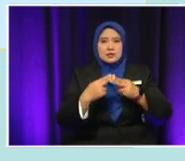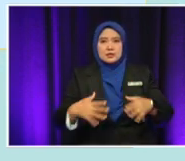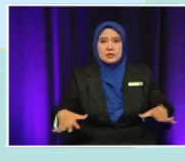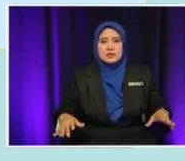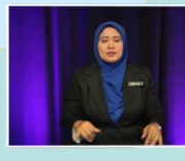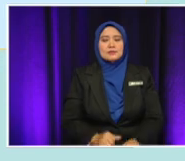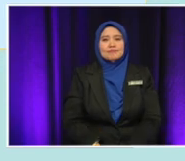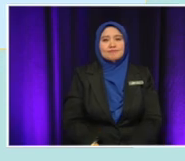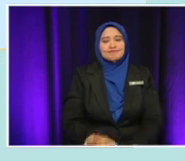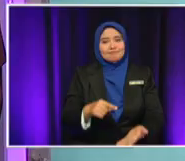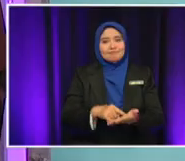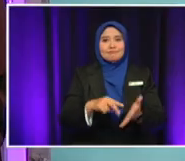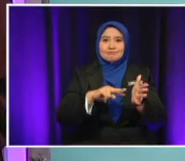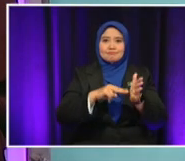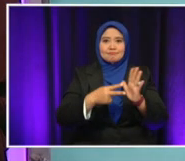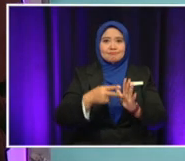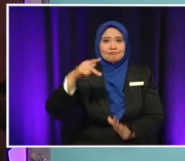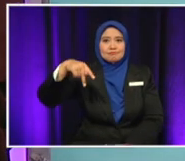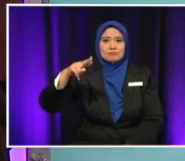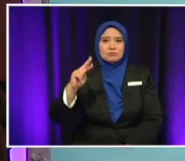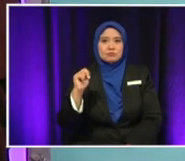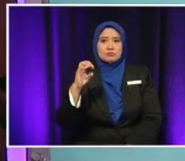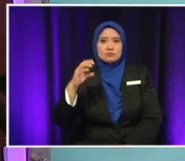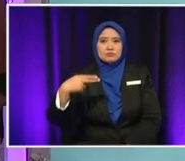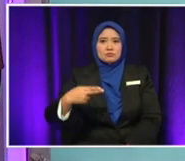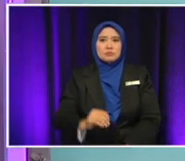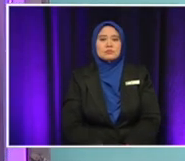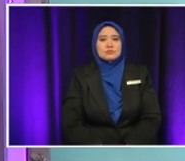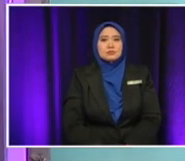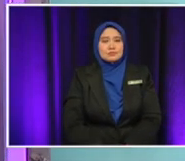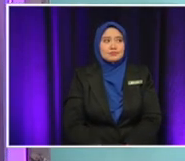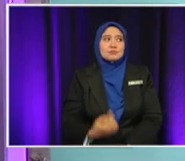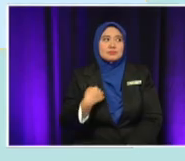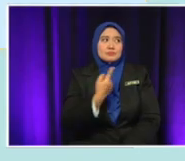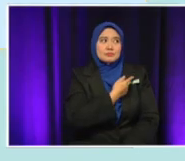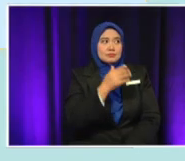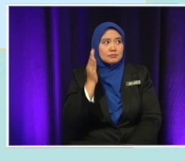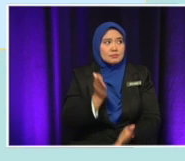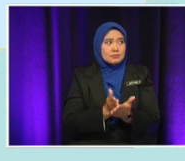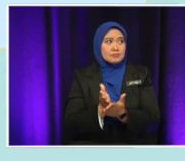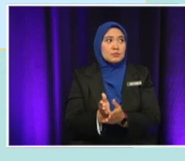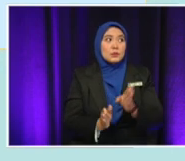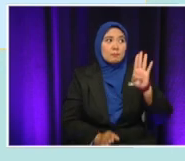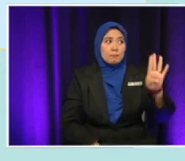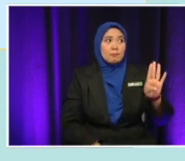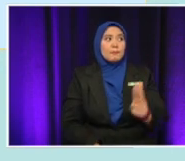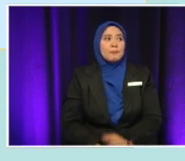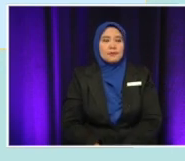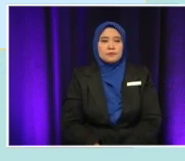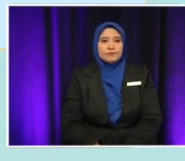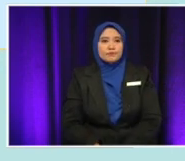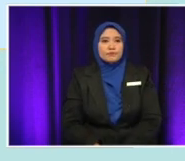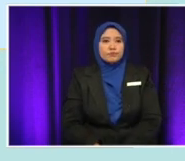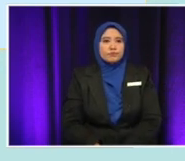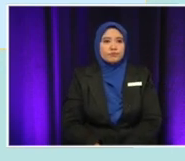Aisyah baik baik kita lihat eee untuk B plus Quran bila Uraikan langkah-langkah menghasilkan objek benda bercium